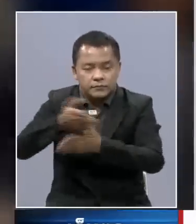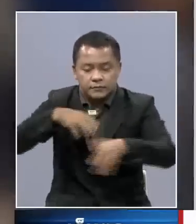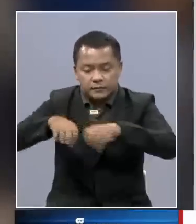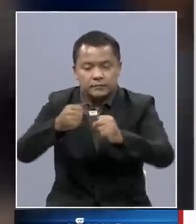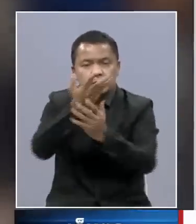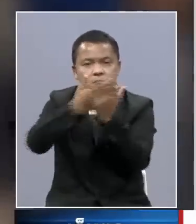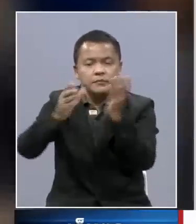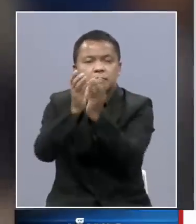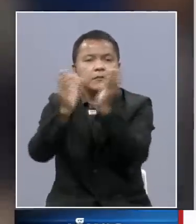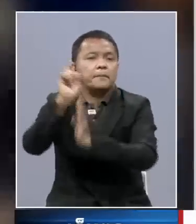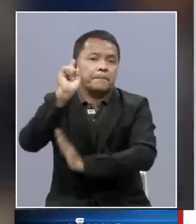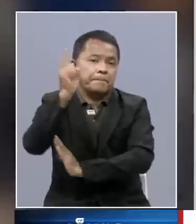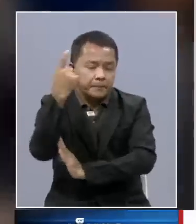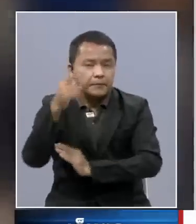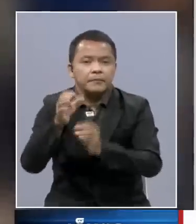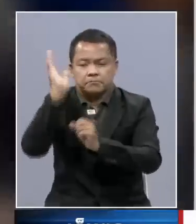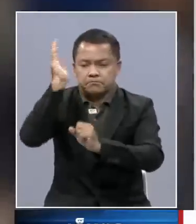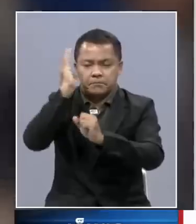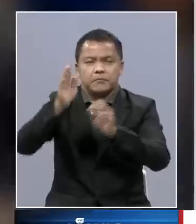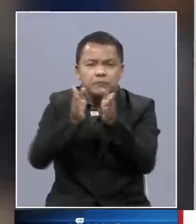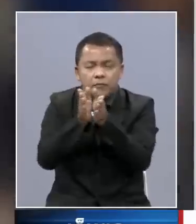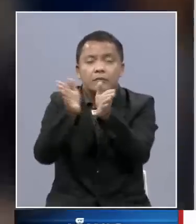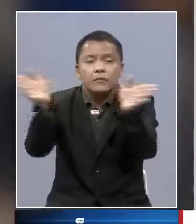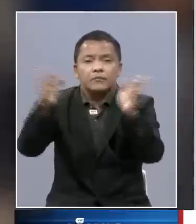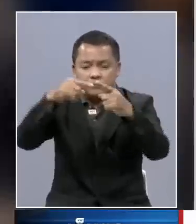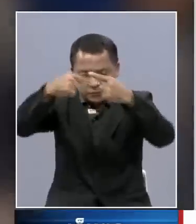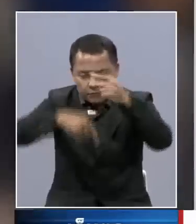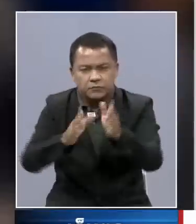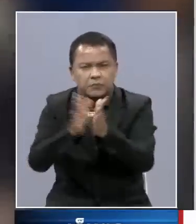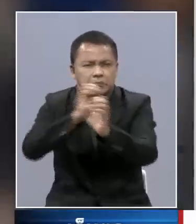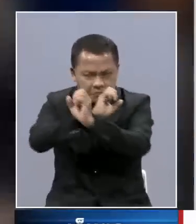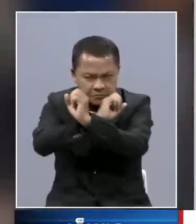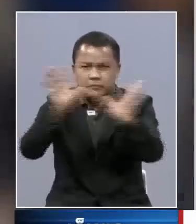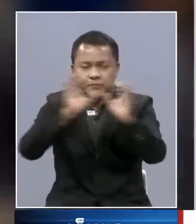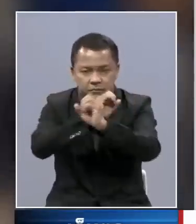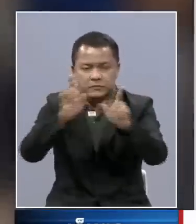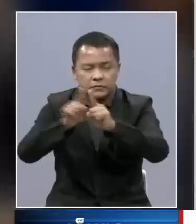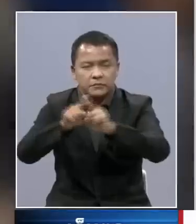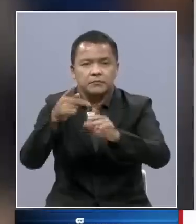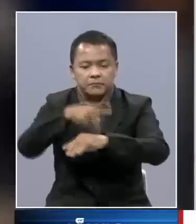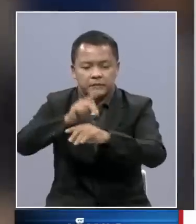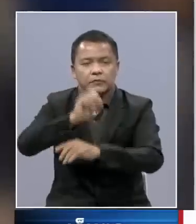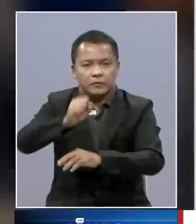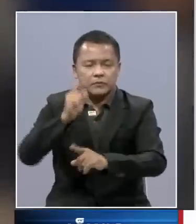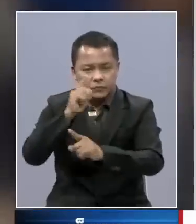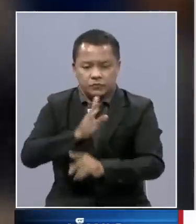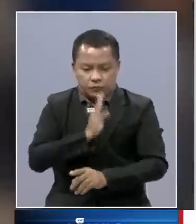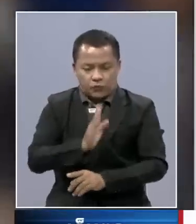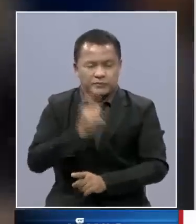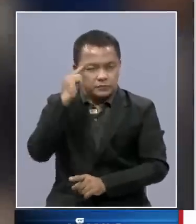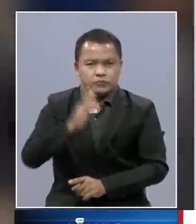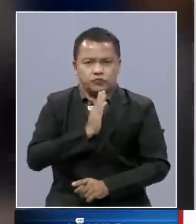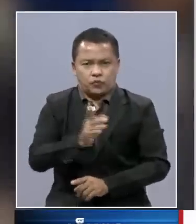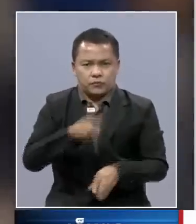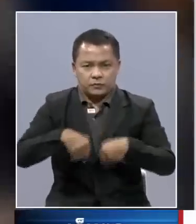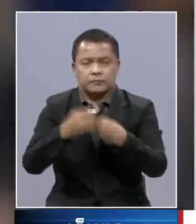ำร่างรัฐธรรมนูญฉบับใหม่อภิปรายให้กว้างขวางในเนื้อหาที่แหลมคมจำเป็นอย่างยิ่งที่ประธานสภาต้องมีเจตจำนงแน่วแน่